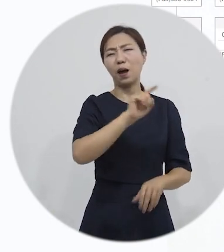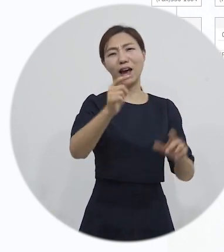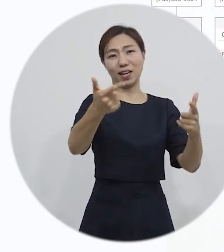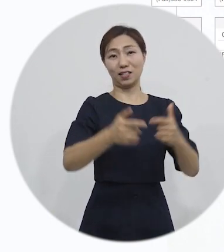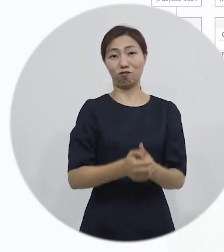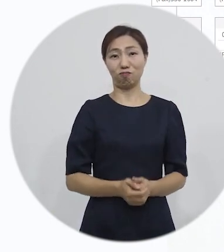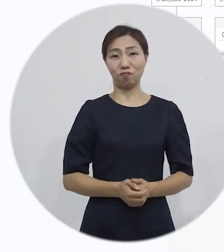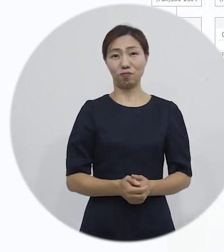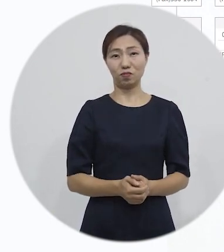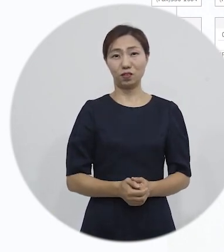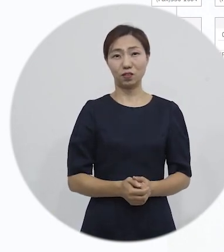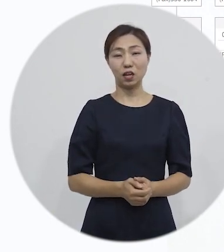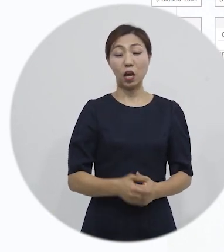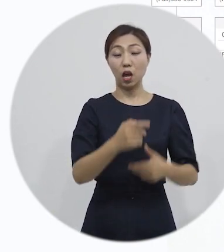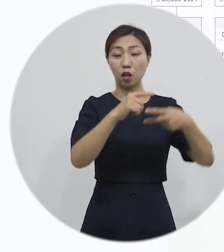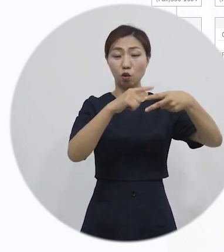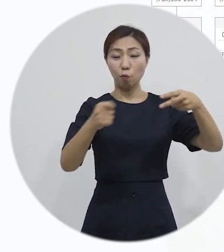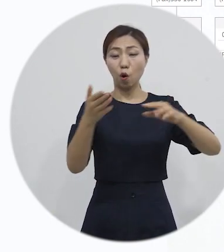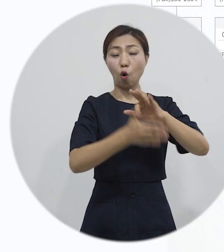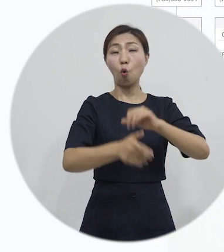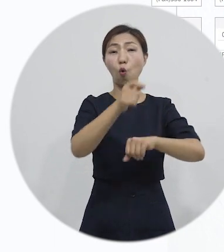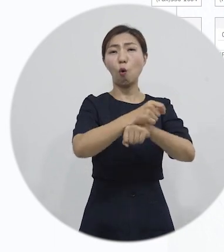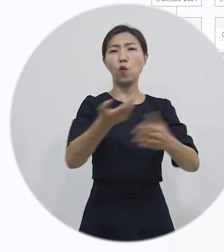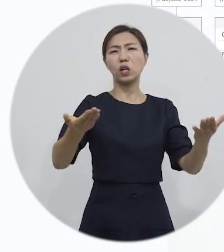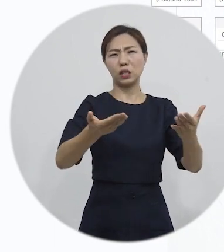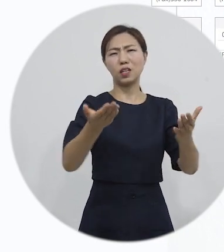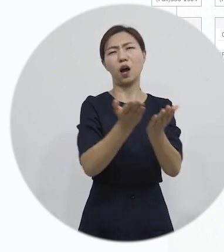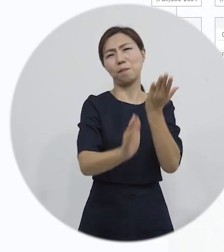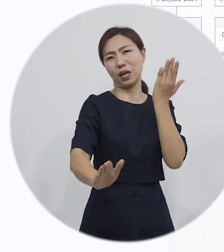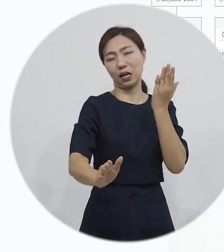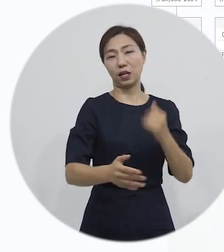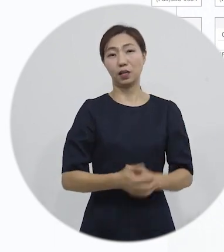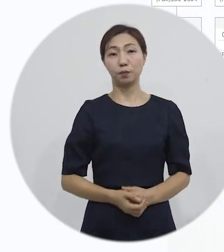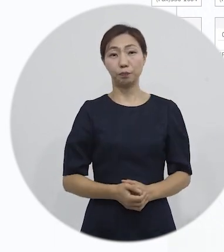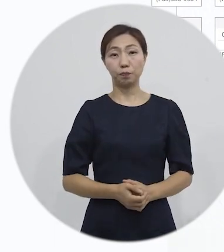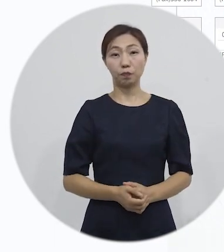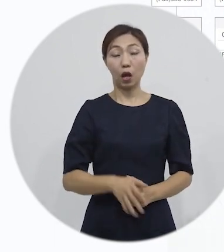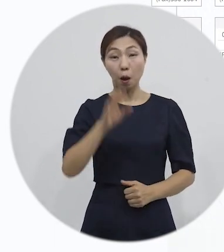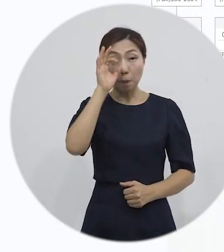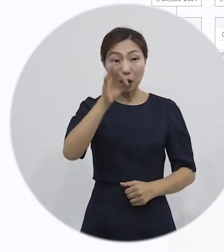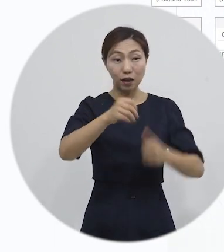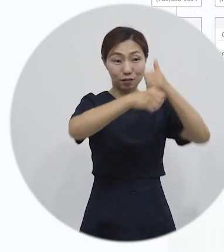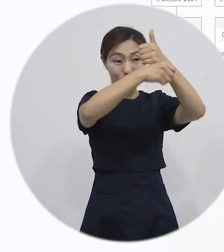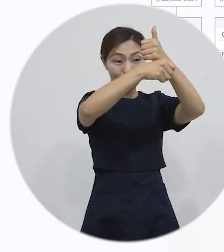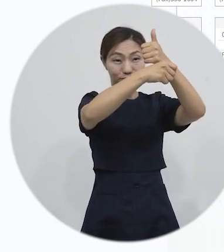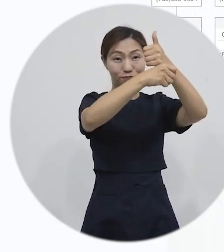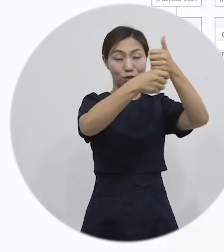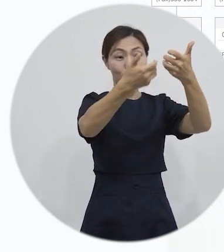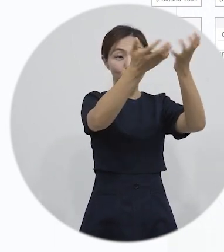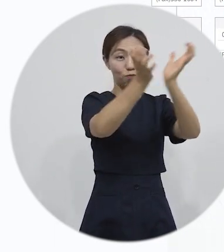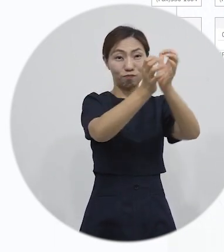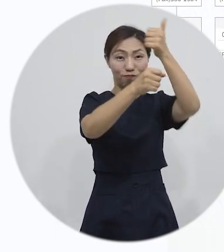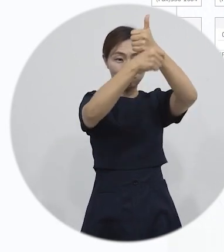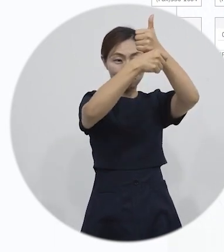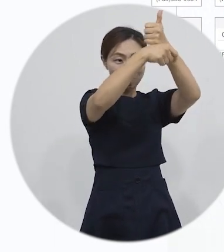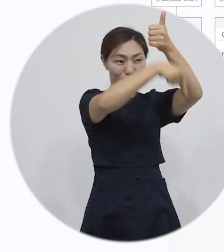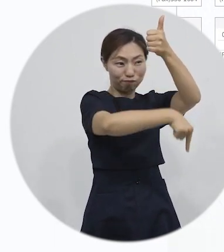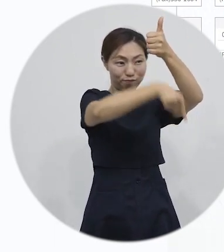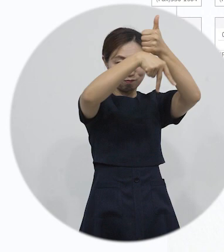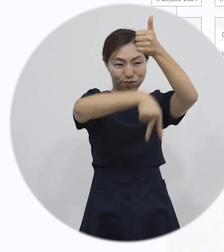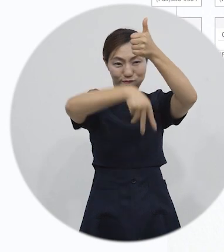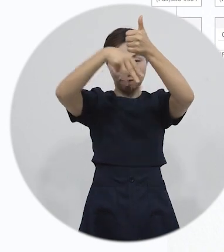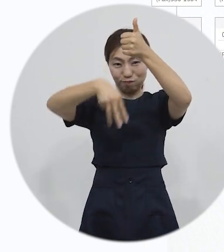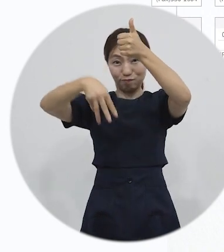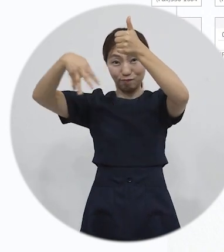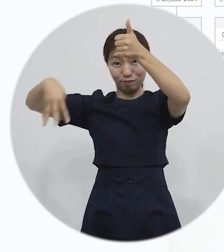하는 관행과 맞지 않아서 그렇습니다. 지금 저기 국마다 부서가 이렇게 그러니까 포도송이처럼 이렇게